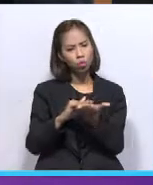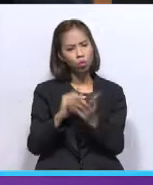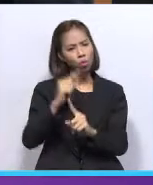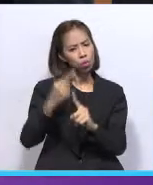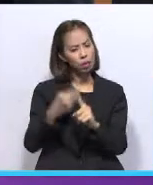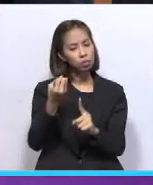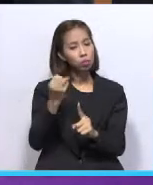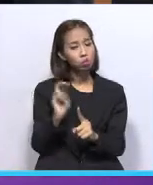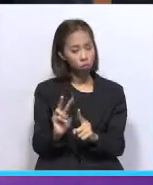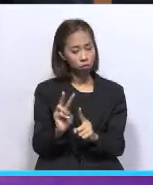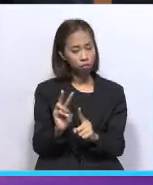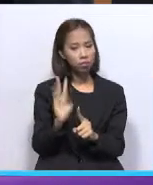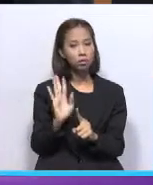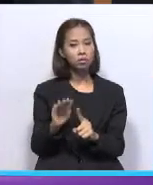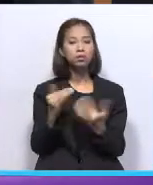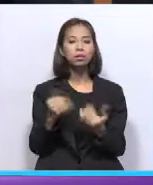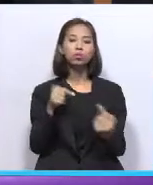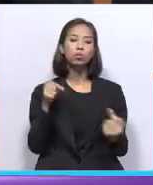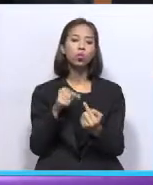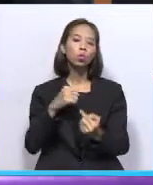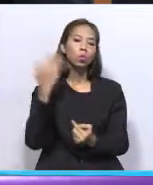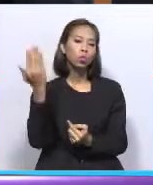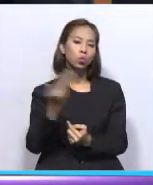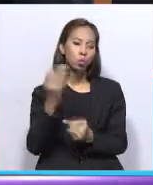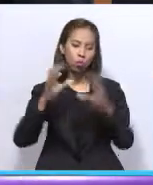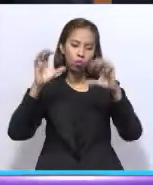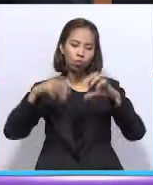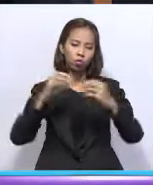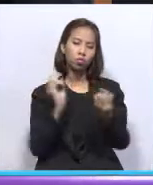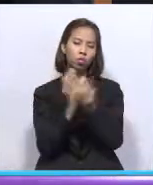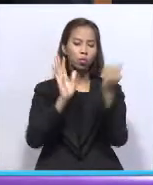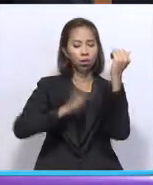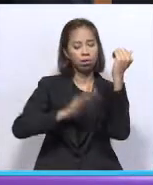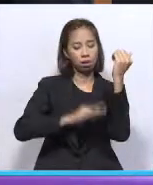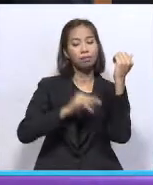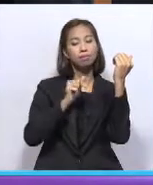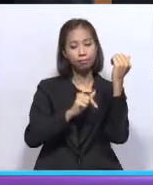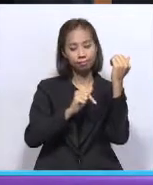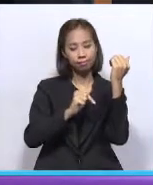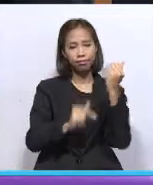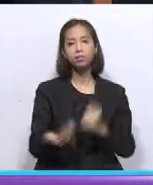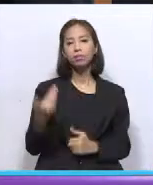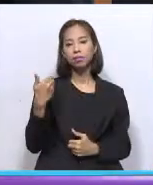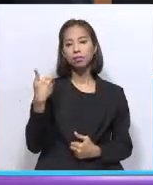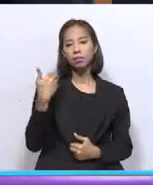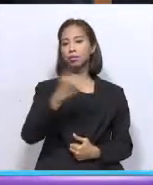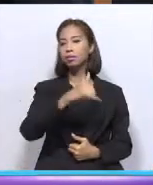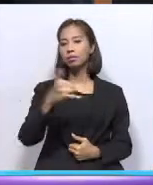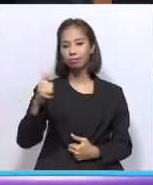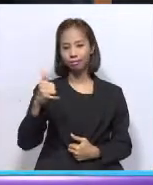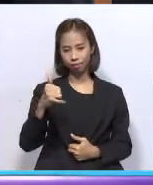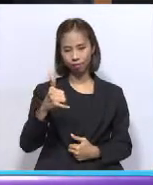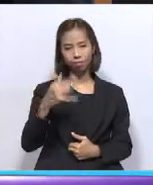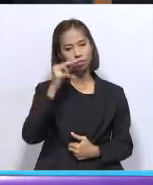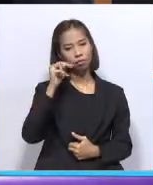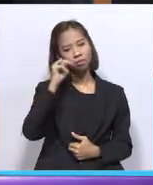ของเดือนธันวาคมเนี่ยเป็นฤดูมรสุมฤดูฝนของภาคใต้อยู่แล้วนะครับเพราะนั้นก็ยังมีความเสี่ยงหรือมีความเป็นได้ที่